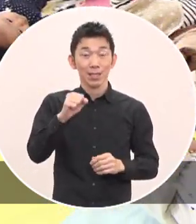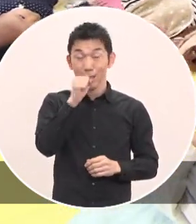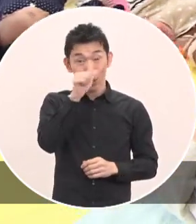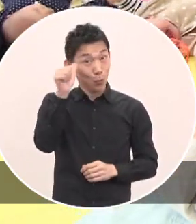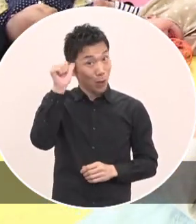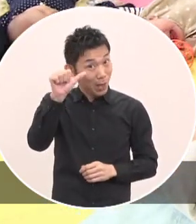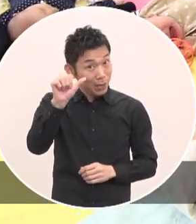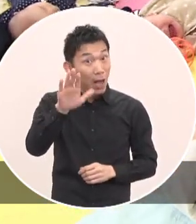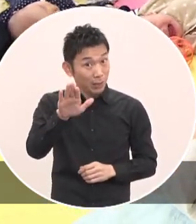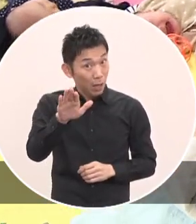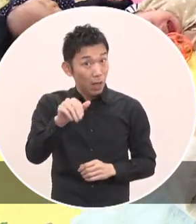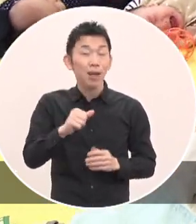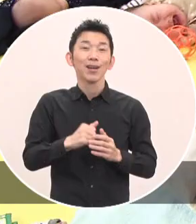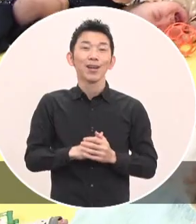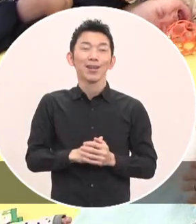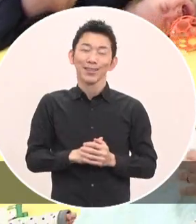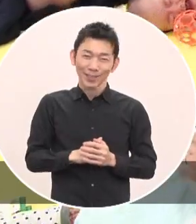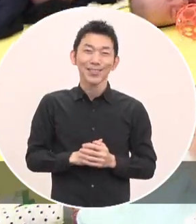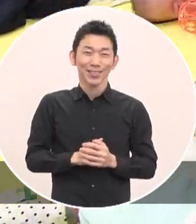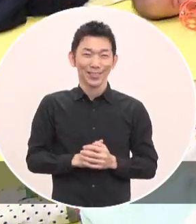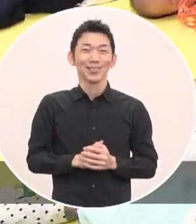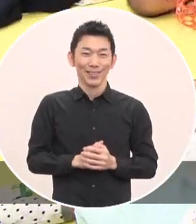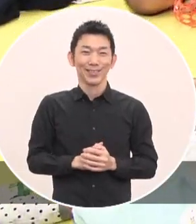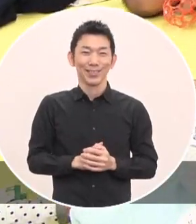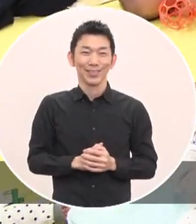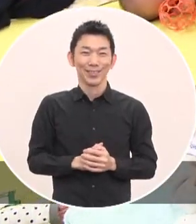は愛でありましたかね